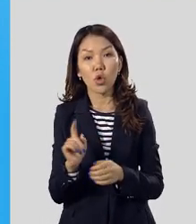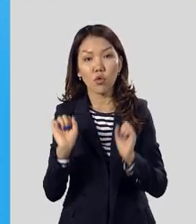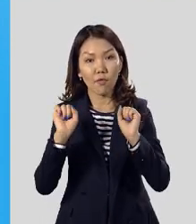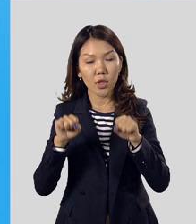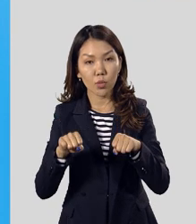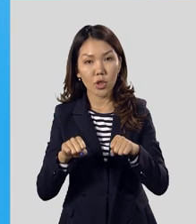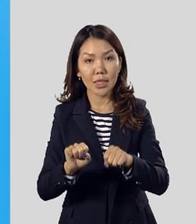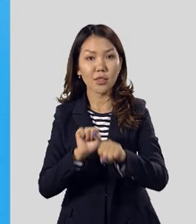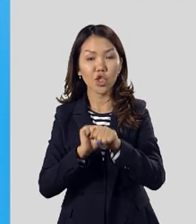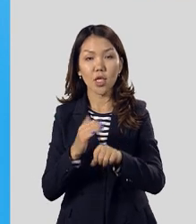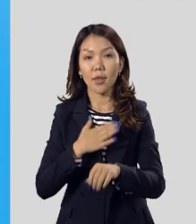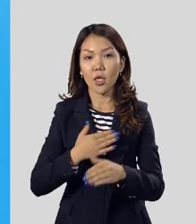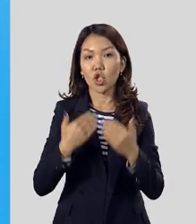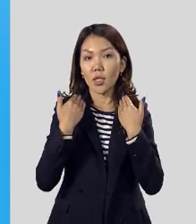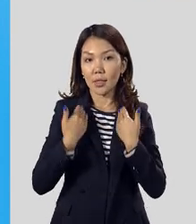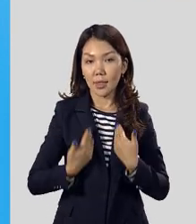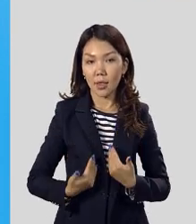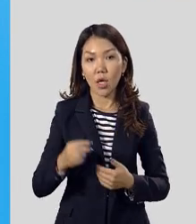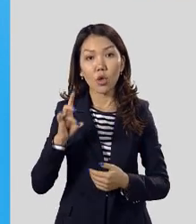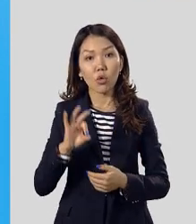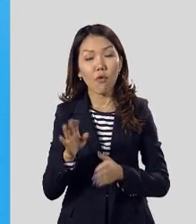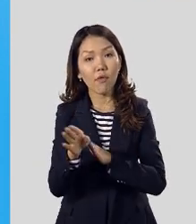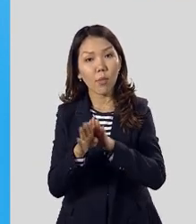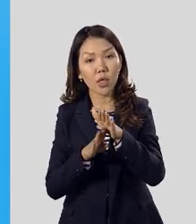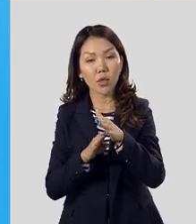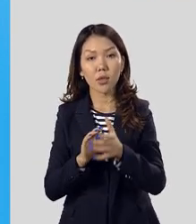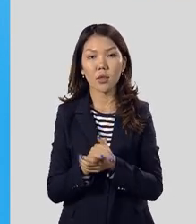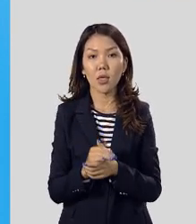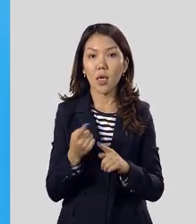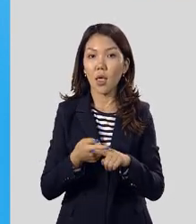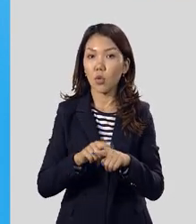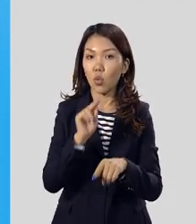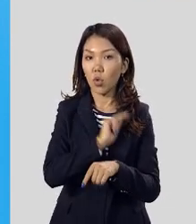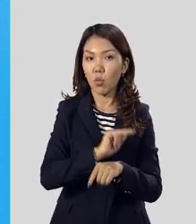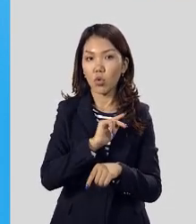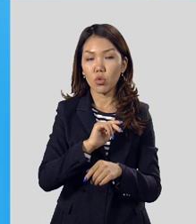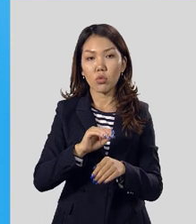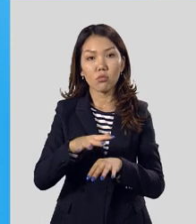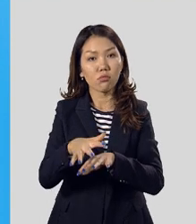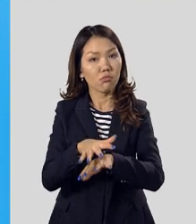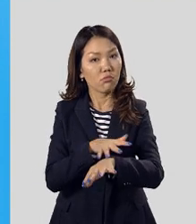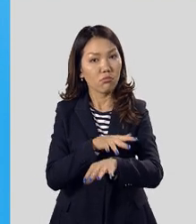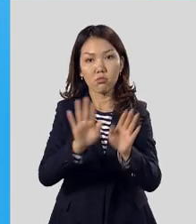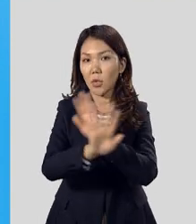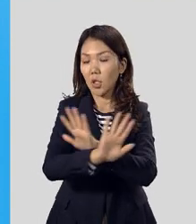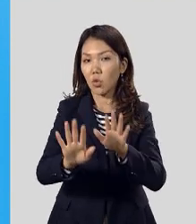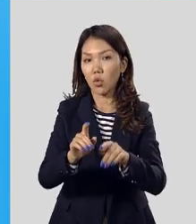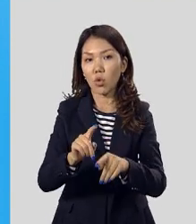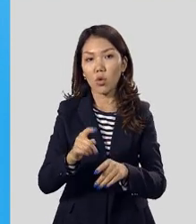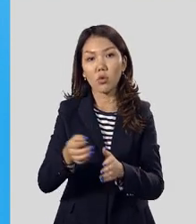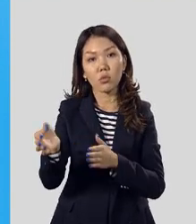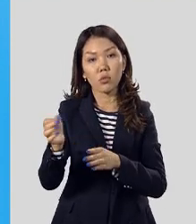возможность защищать наше тело. Но выполняют они эту работу недолго. Очень скоро